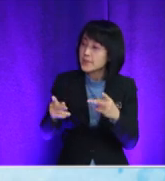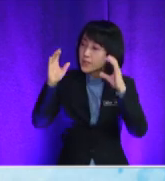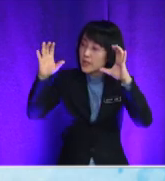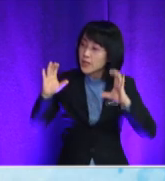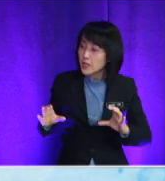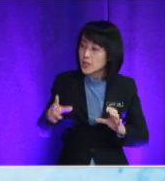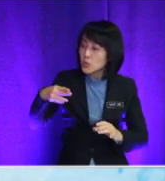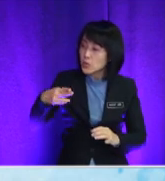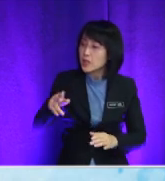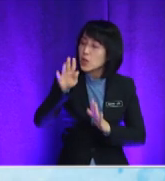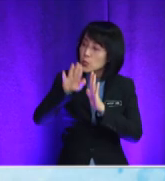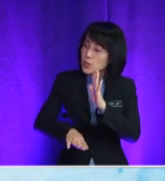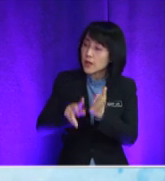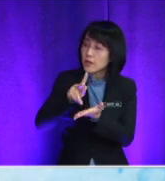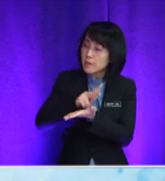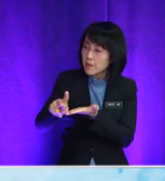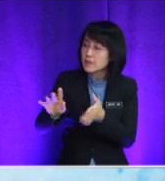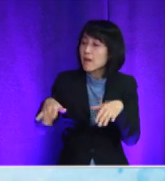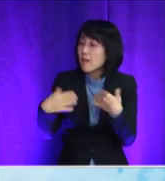kurang kemas